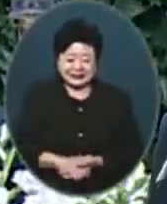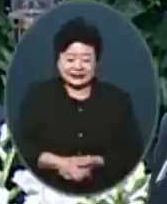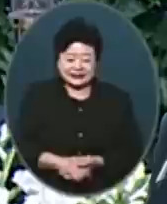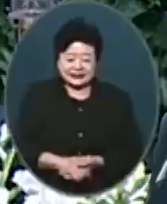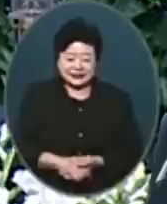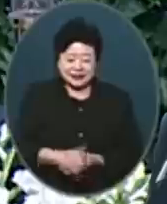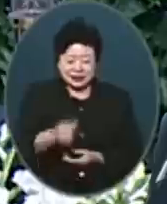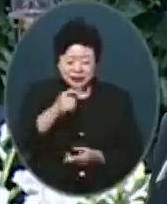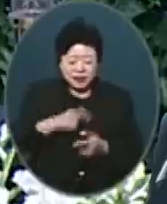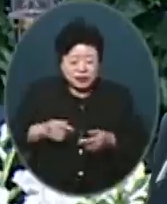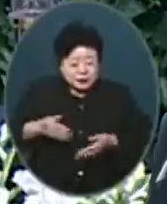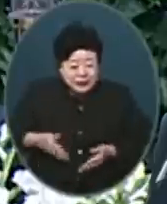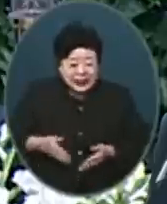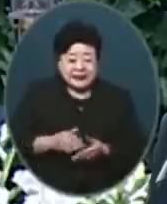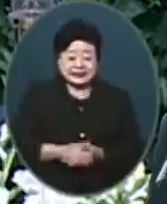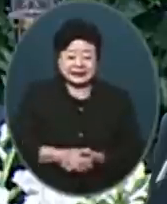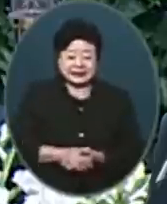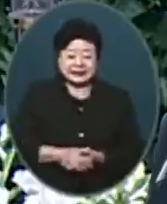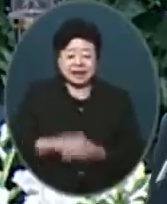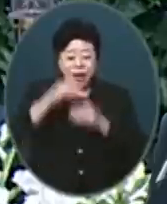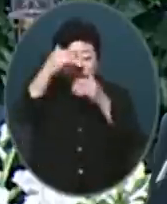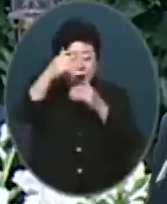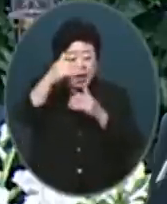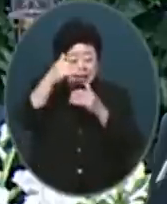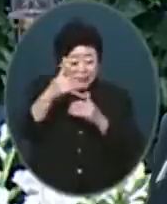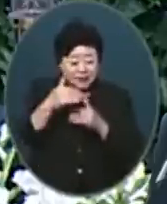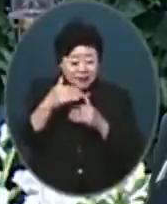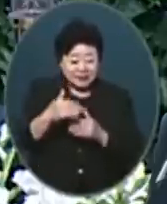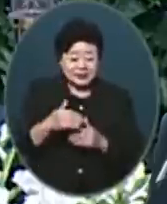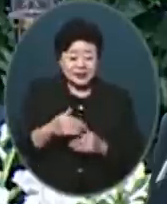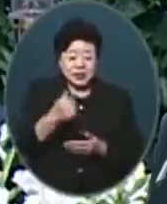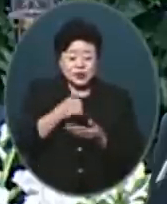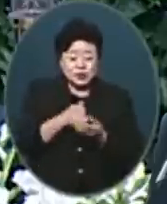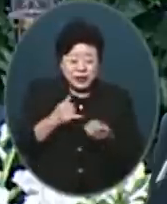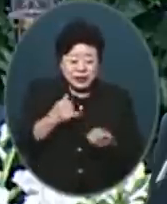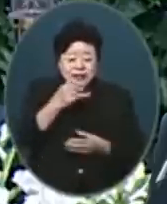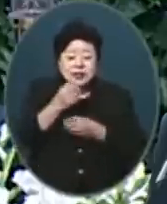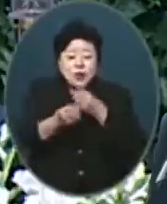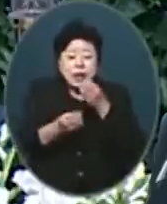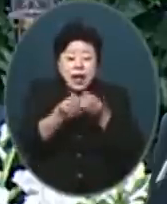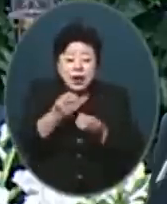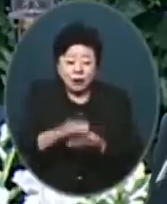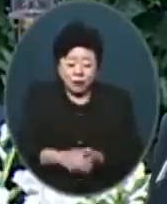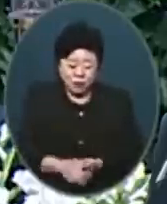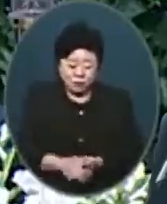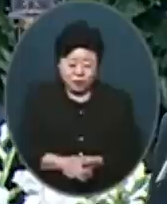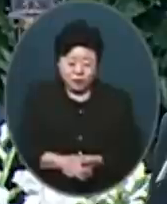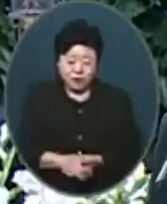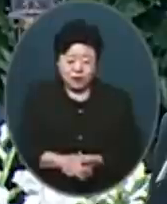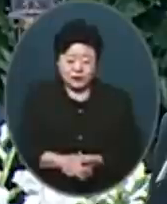우리가 중생을 하는 과정은 죄인임을 고백하고